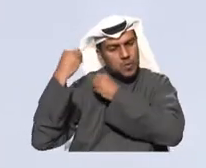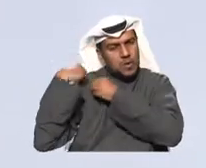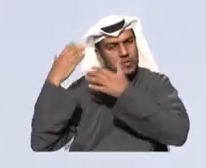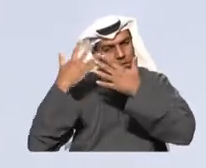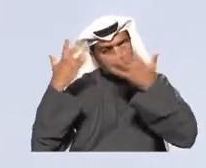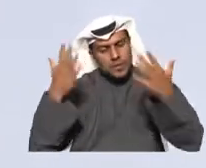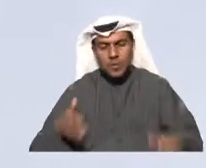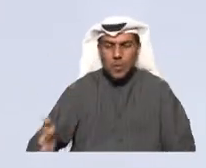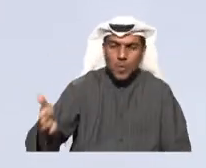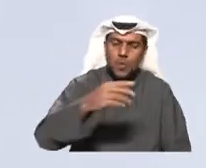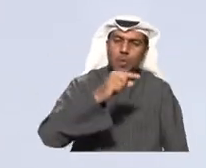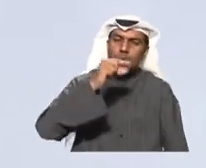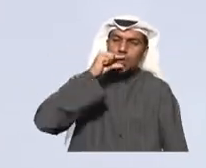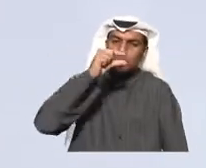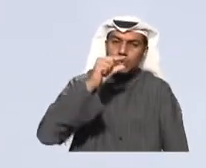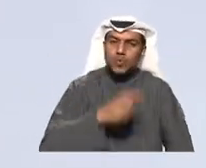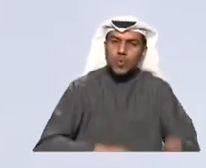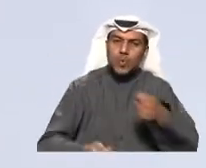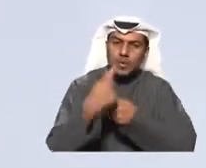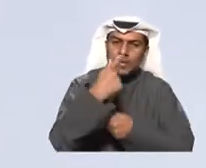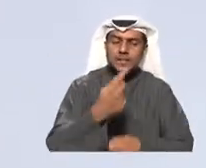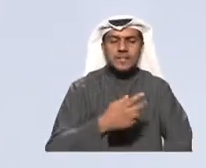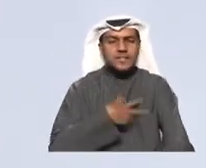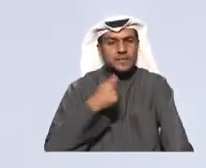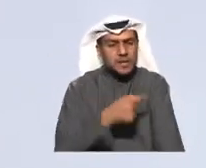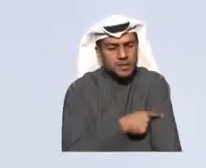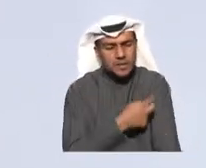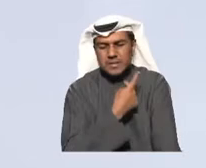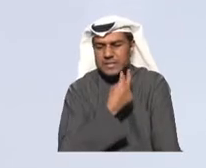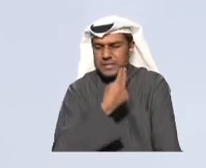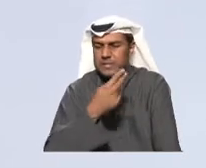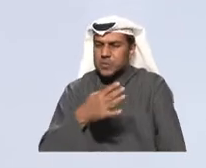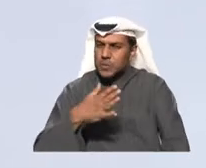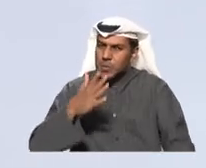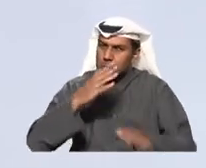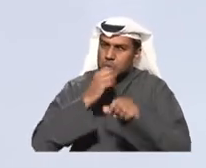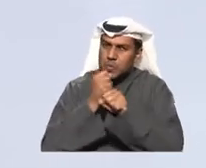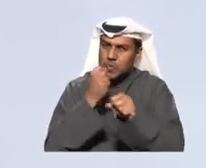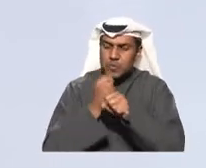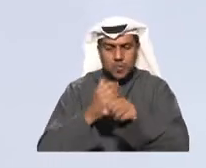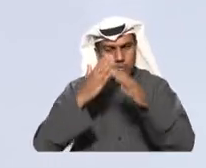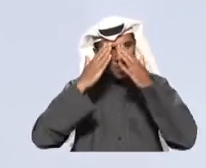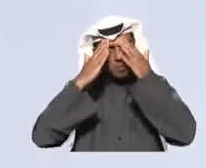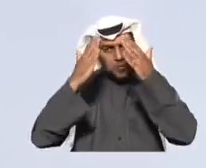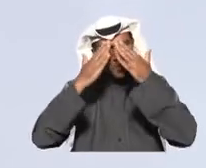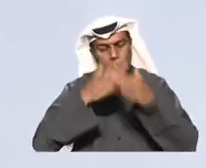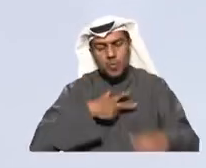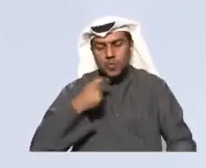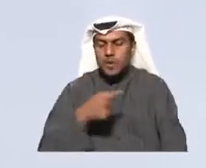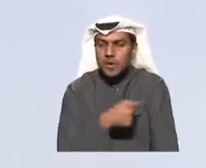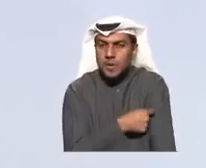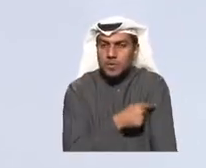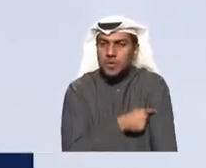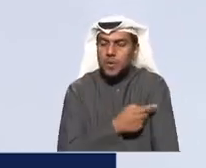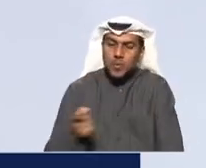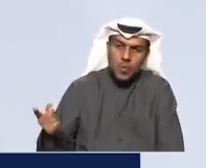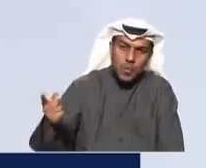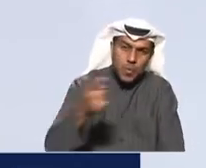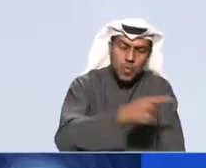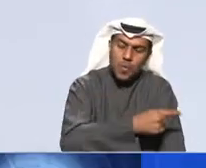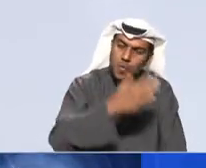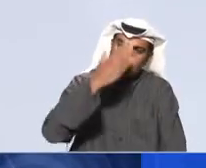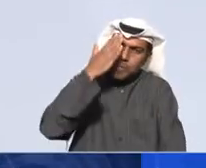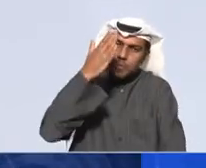ولجميع الأطباء والصيادلة وأعضاء الهيئة التمريضية وكذلك الفنيين والإداريين في وزارة الصحة وكذلك مع